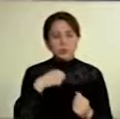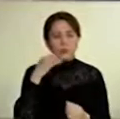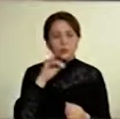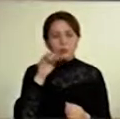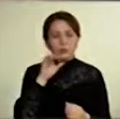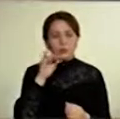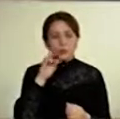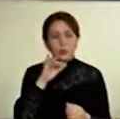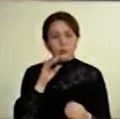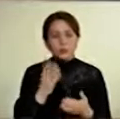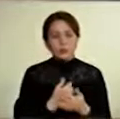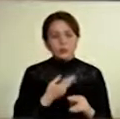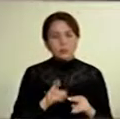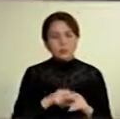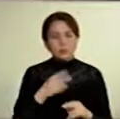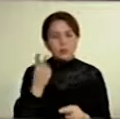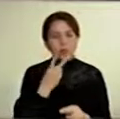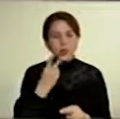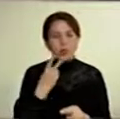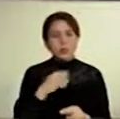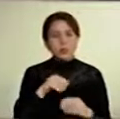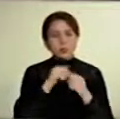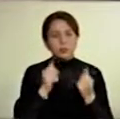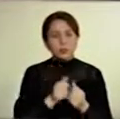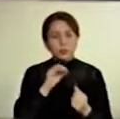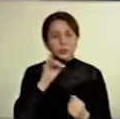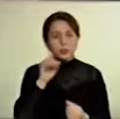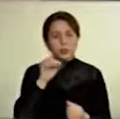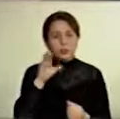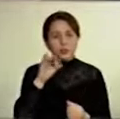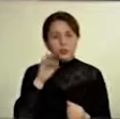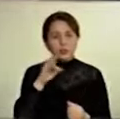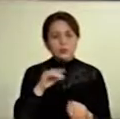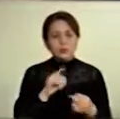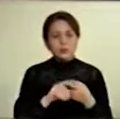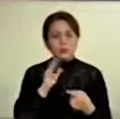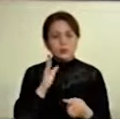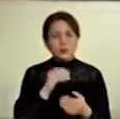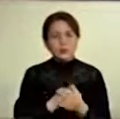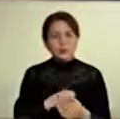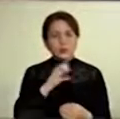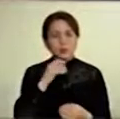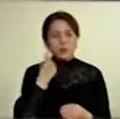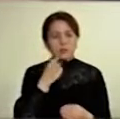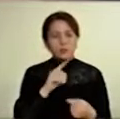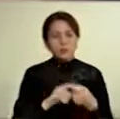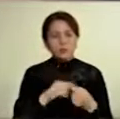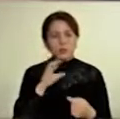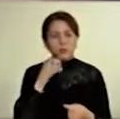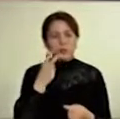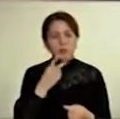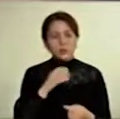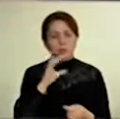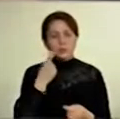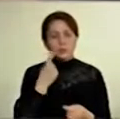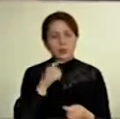esa ikkala shakllarni yuzalari qo'shiladi. Ya'ni S1 qo'shilgan S2. S1 ni